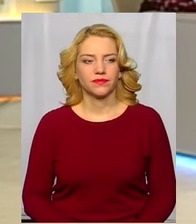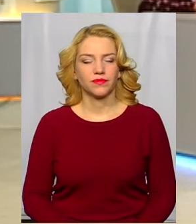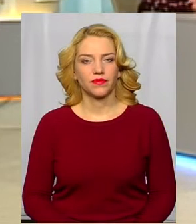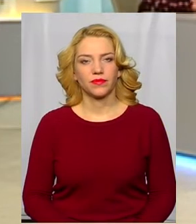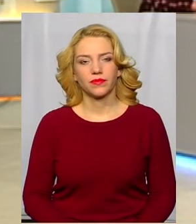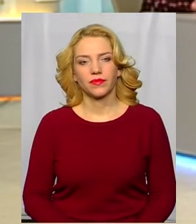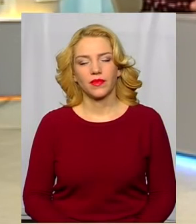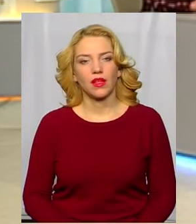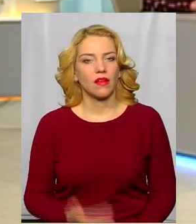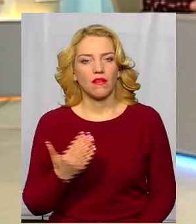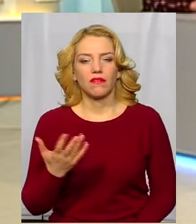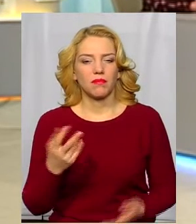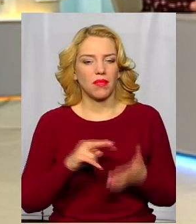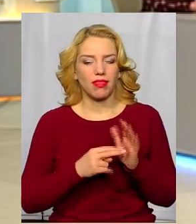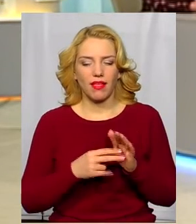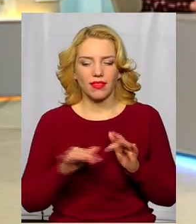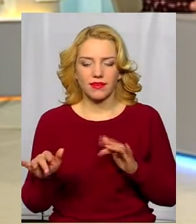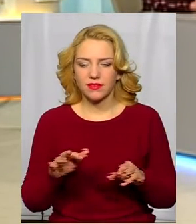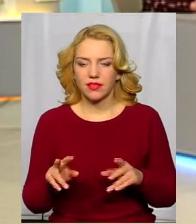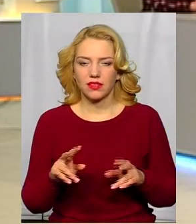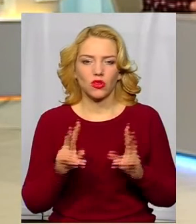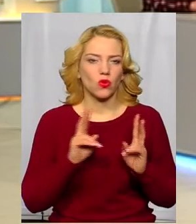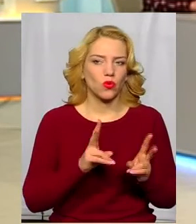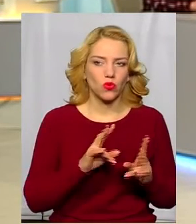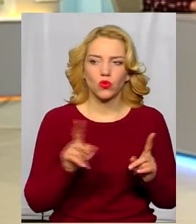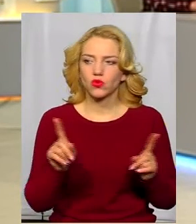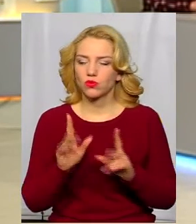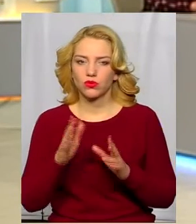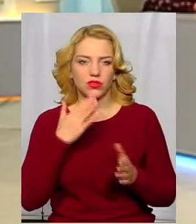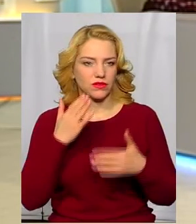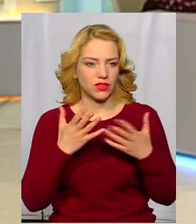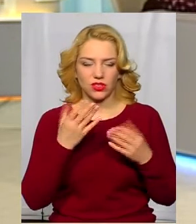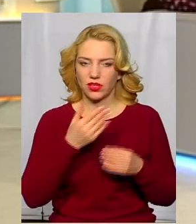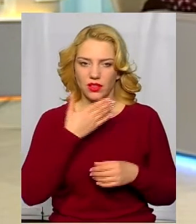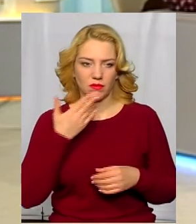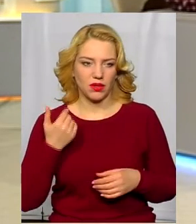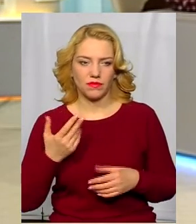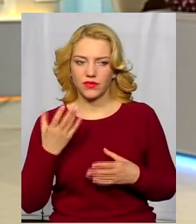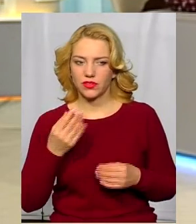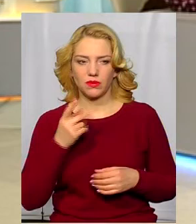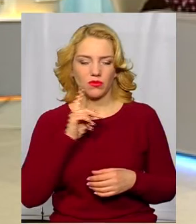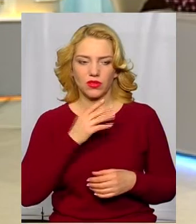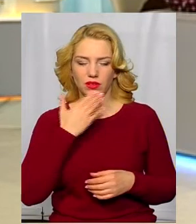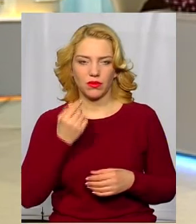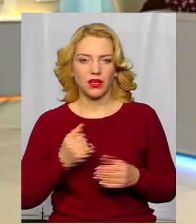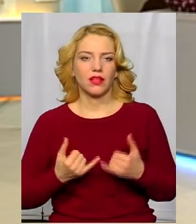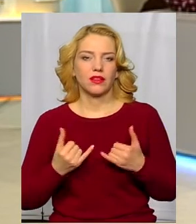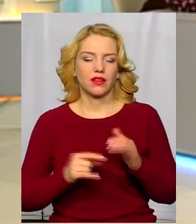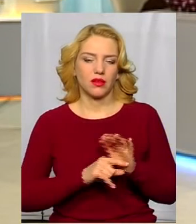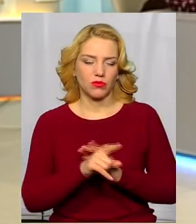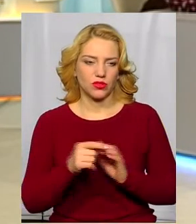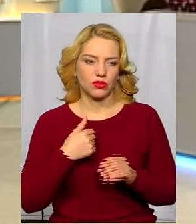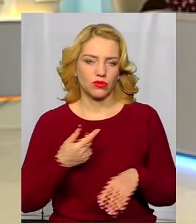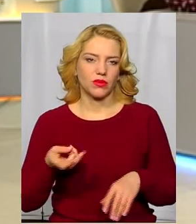Ви так ще не напрацьовували прямо план дій, до кого, як, куди маєте звертатися? Ще поки нема. Ми йдемо